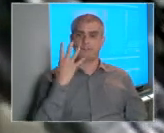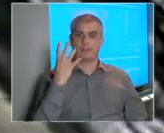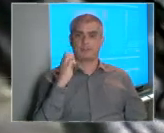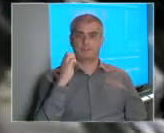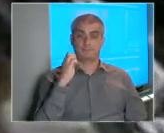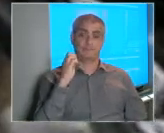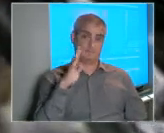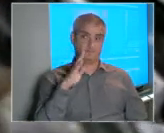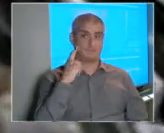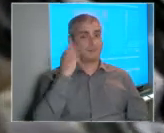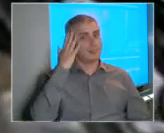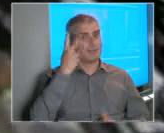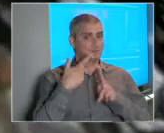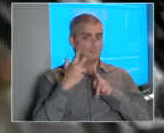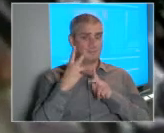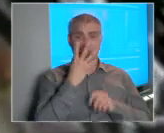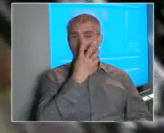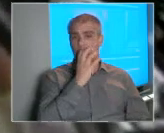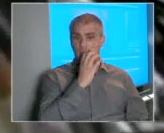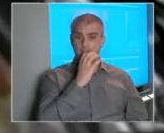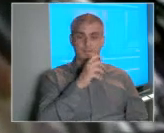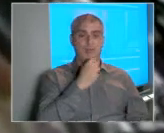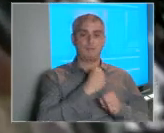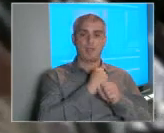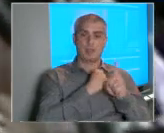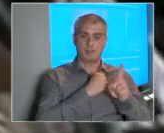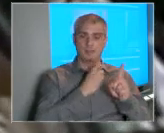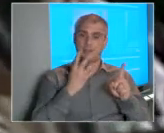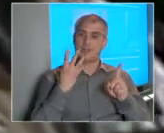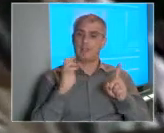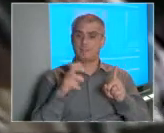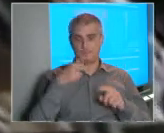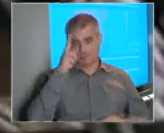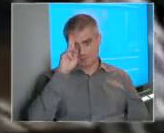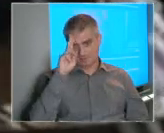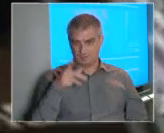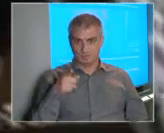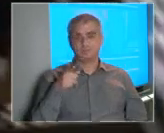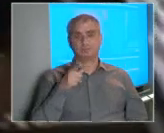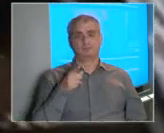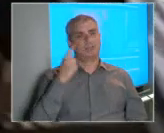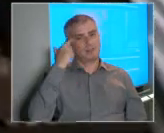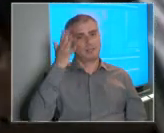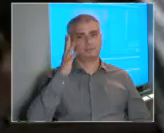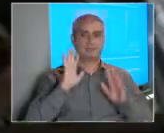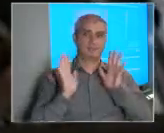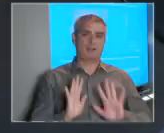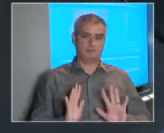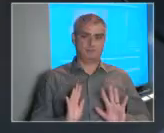40-40. תחזית בלבד, 40 מנדטים למערך, 40 מנדטים לליכוד, זו תחזית